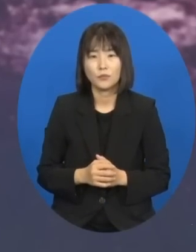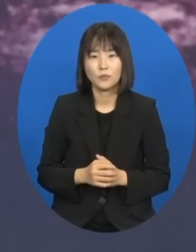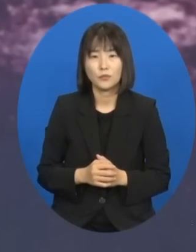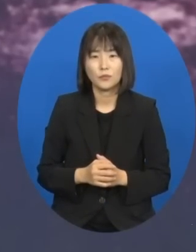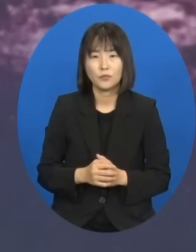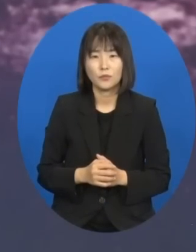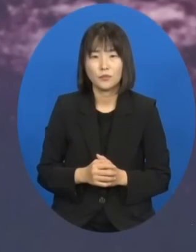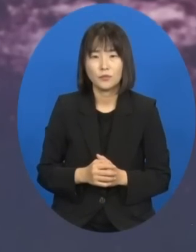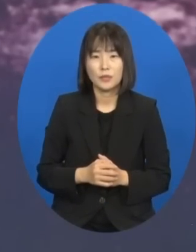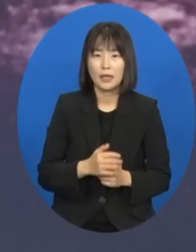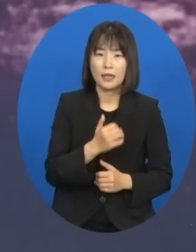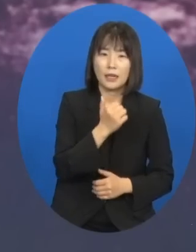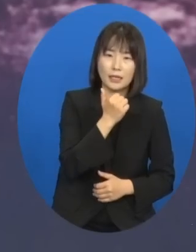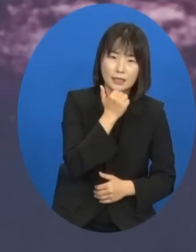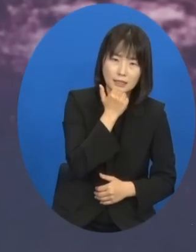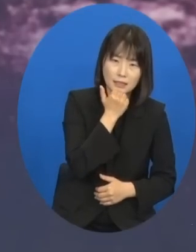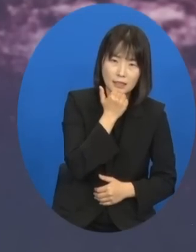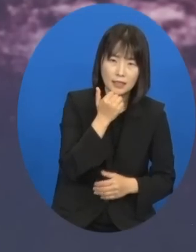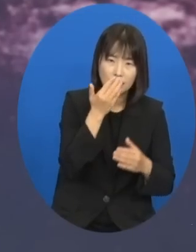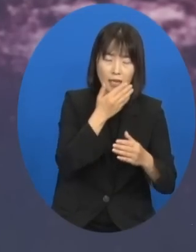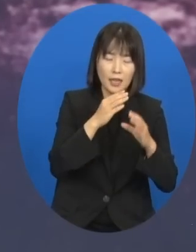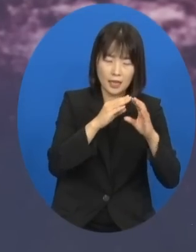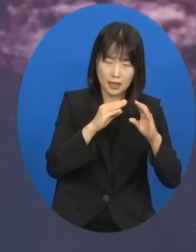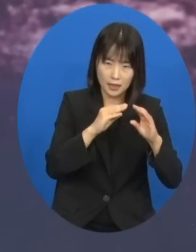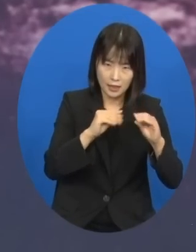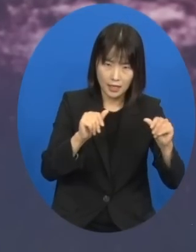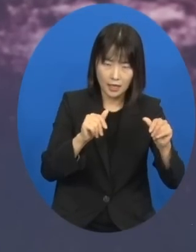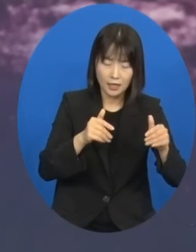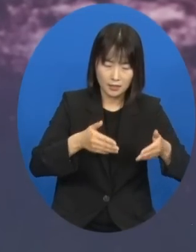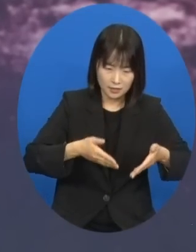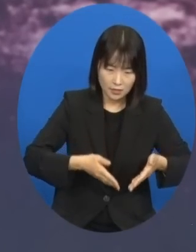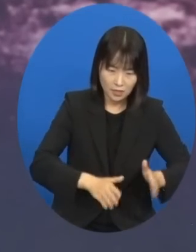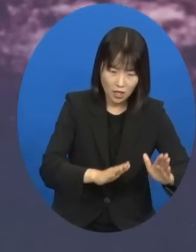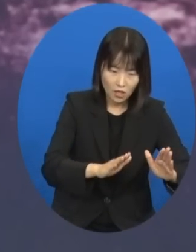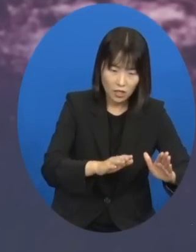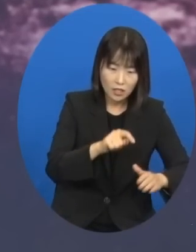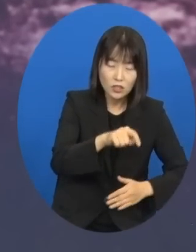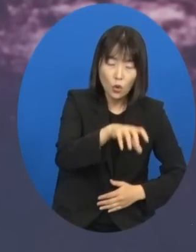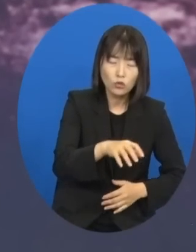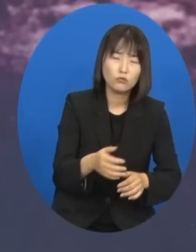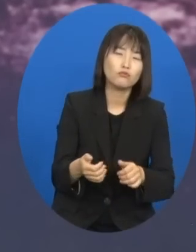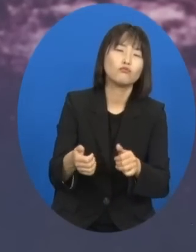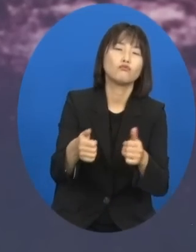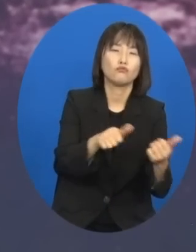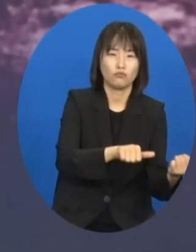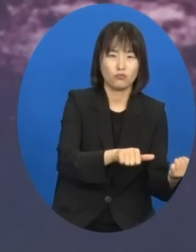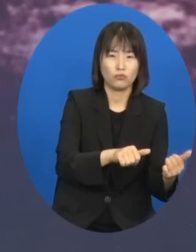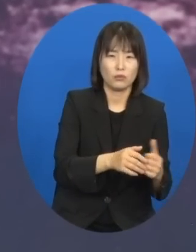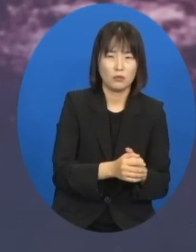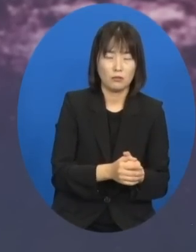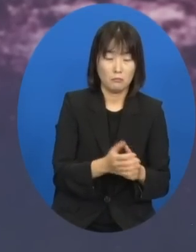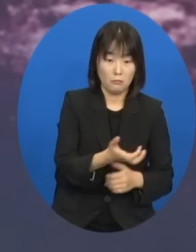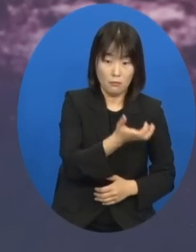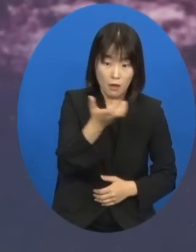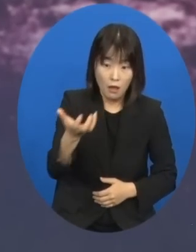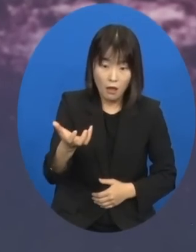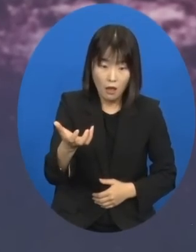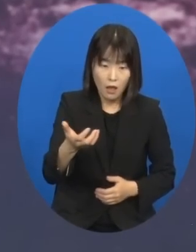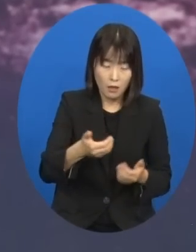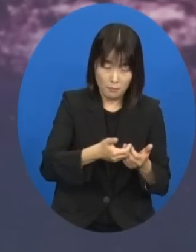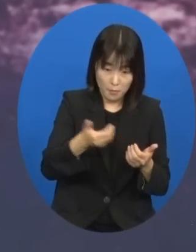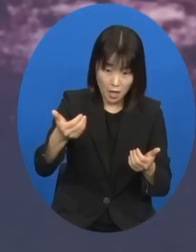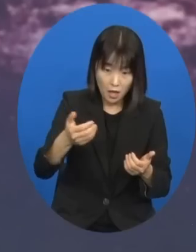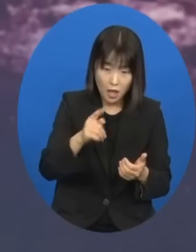이삭은요, 가나안 땅에 태어나서 가나안 땅에서 죽습니다. 한 번도 벗어난 적이 없어요. 약속의 땅이